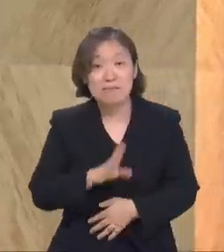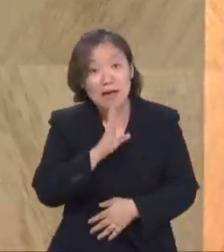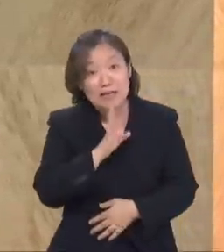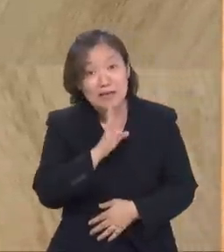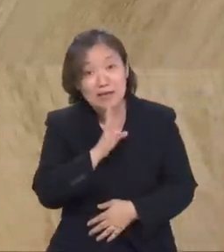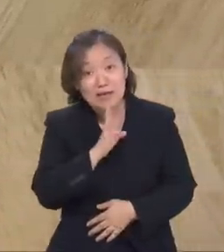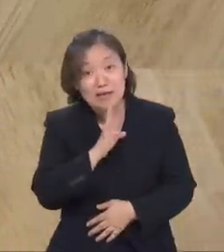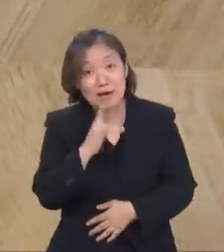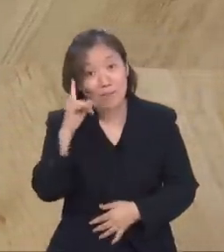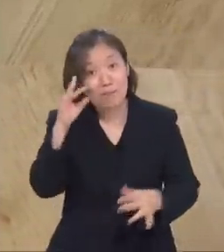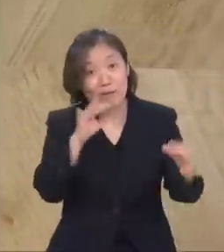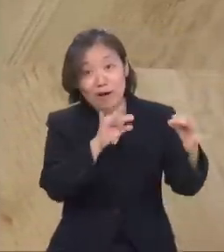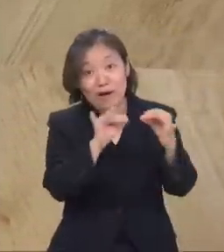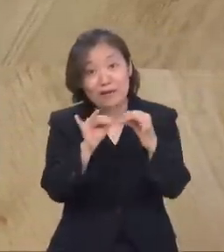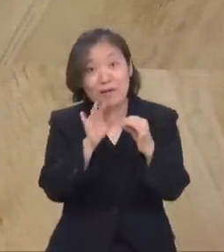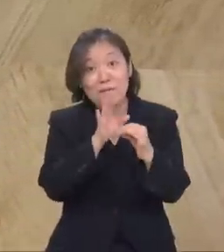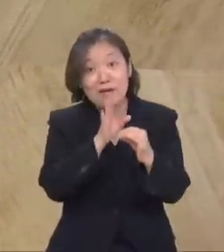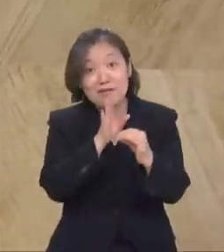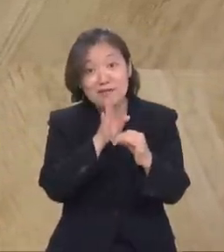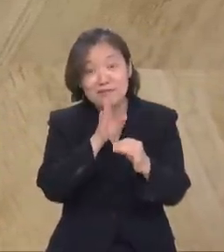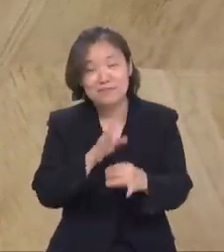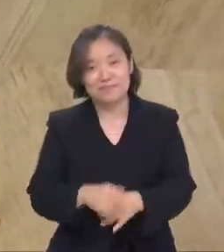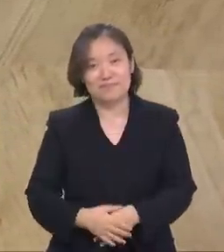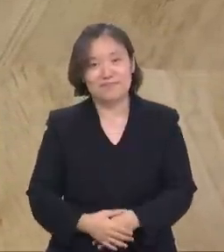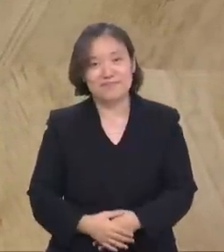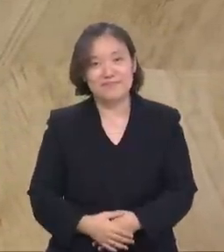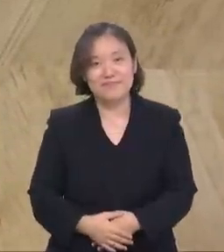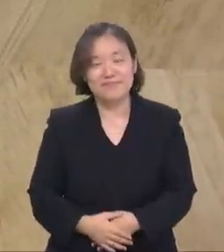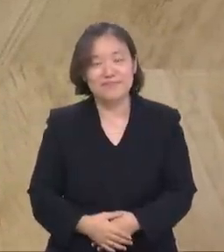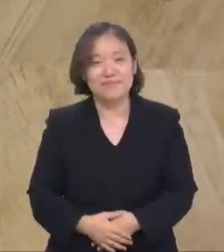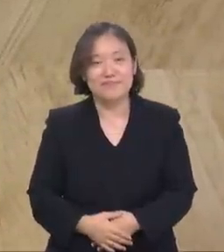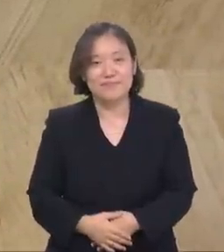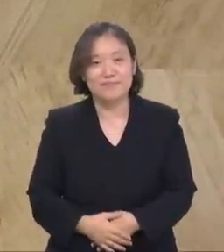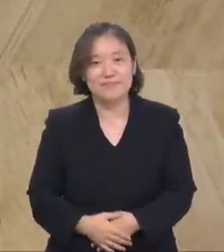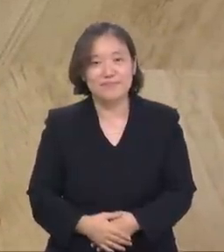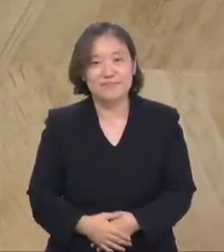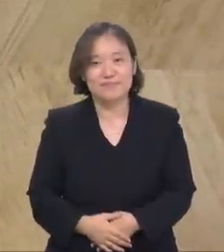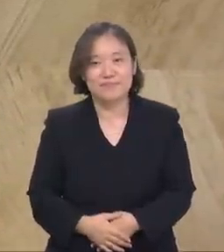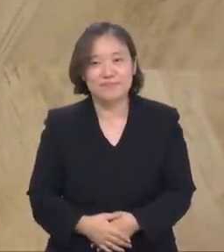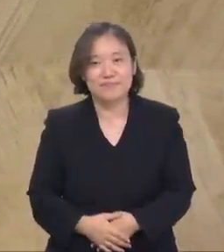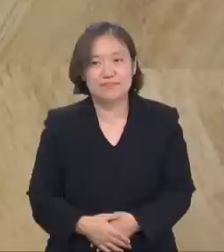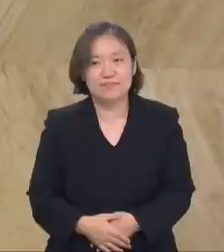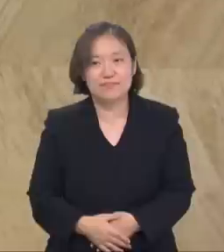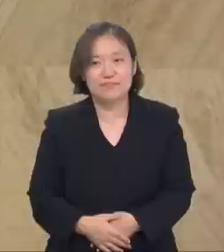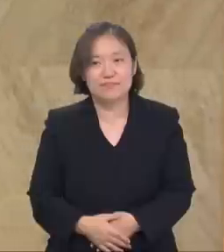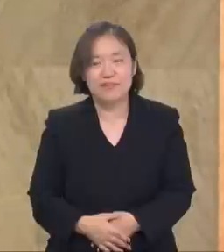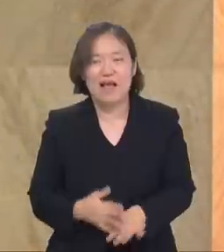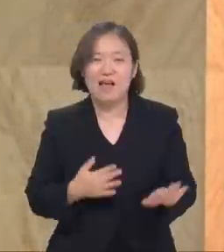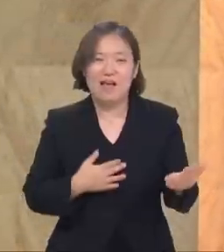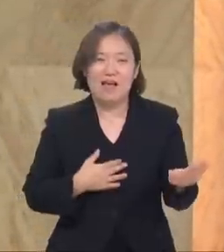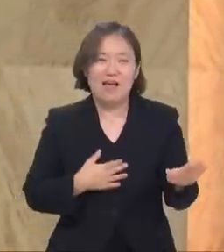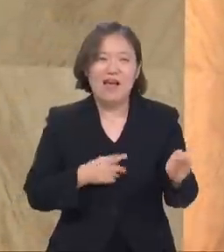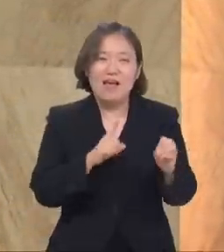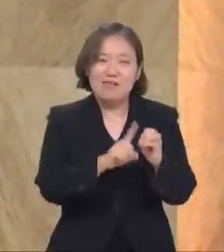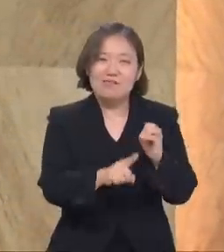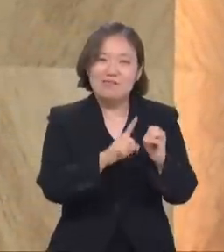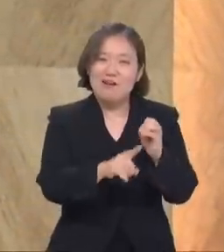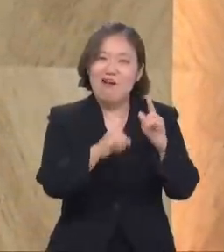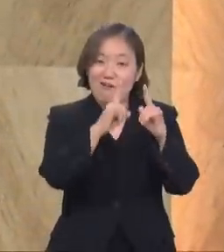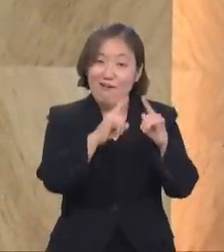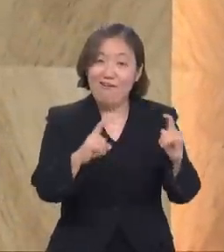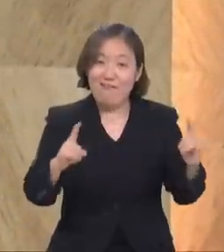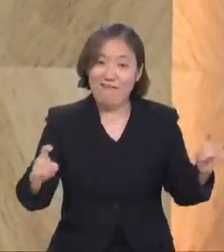많이 제 얘기가 맞아요 다 인정하실 거예요 예 그래서 대부분의 절에 다니는